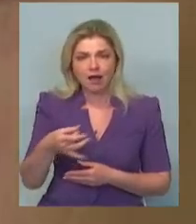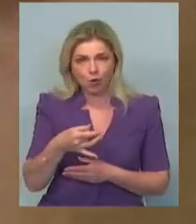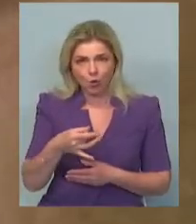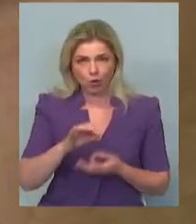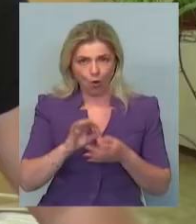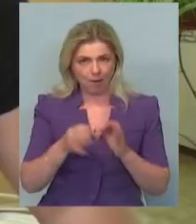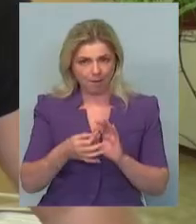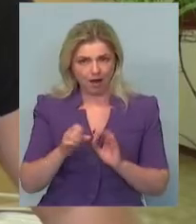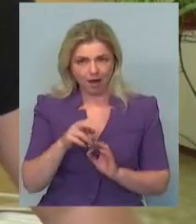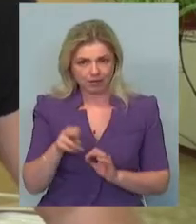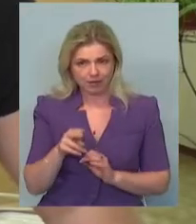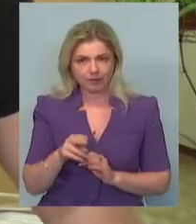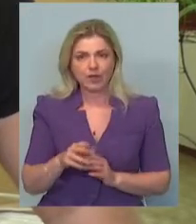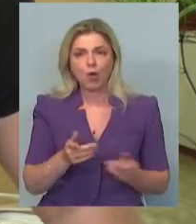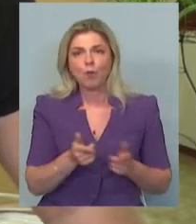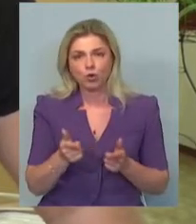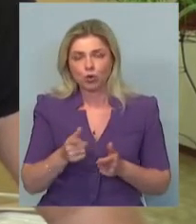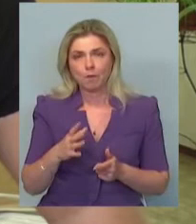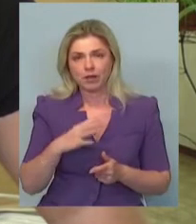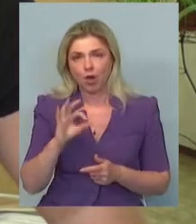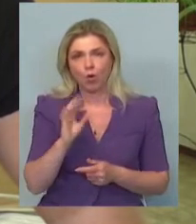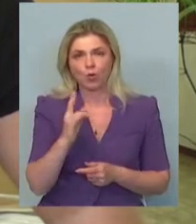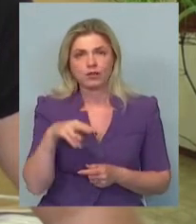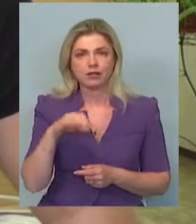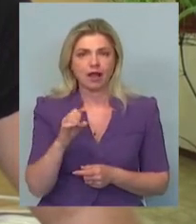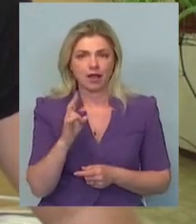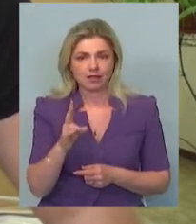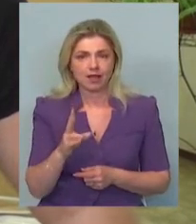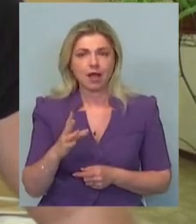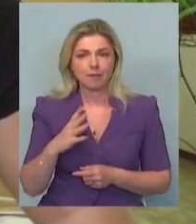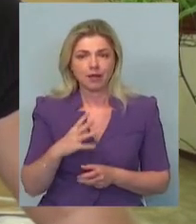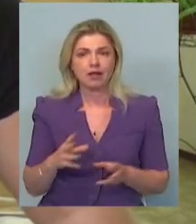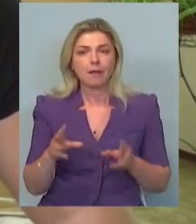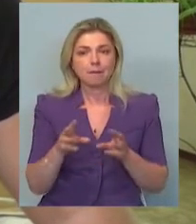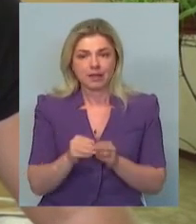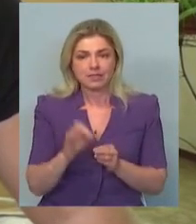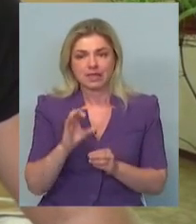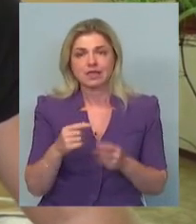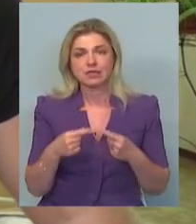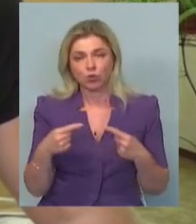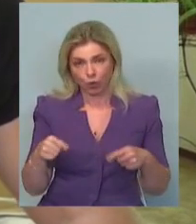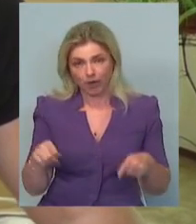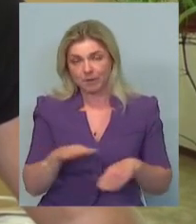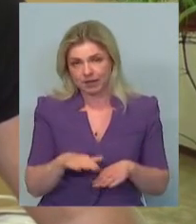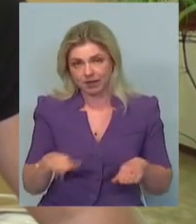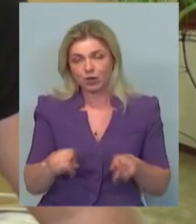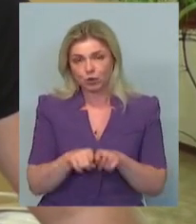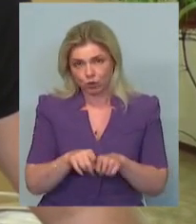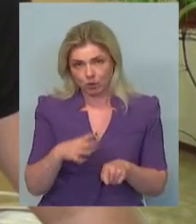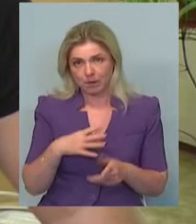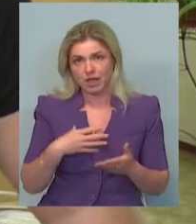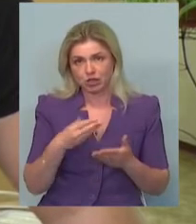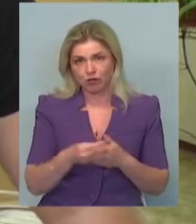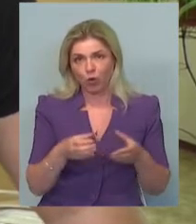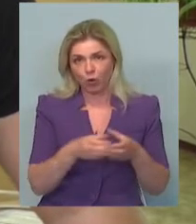була в режимі онлайн. Тобто ми були з Сашою, ну і з остальними дітьми, у нас була своя група